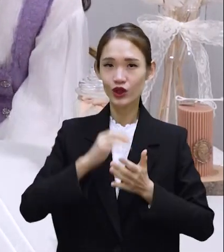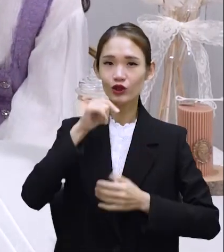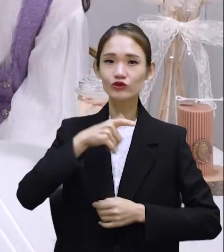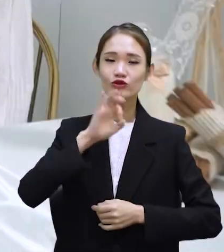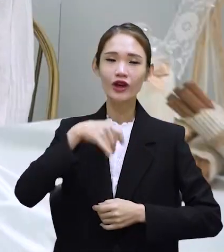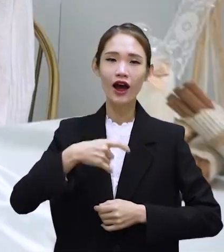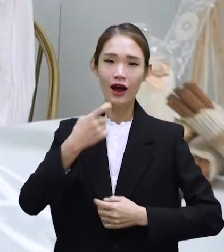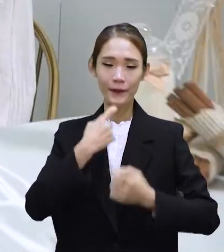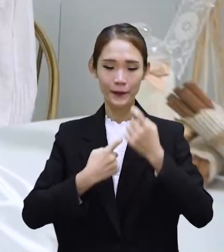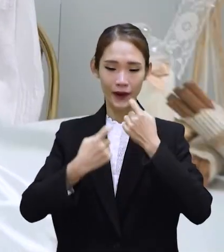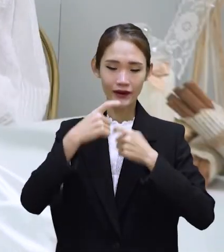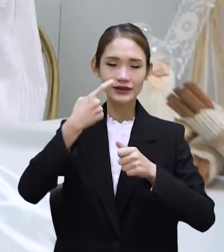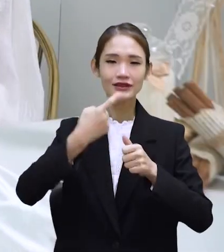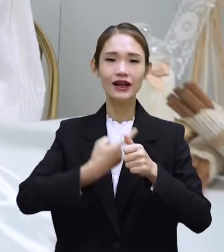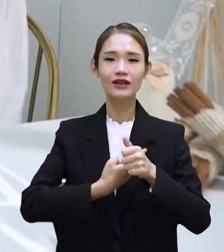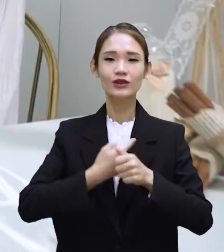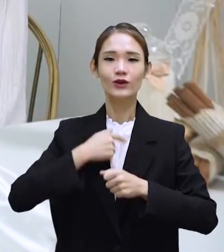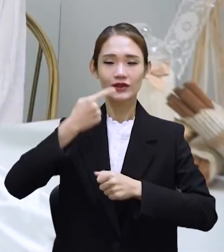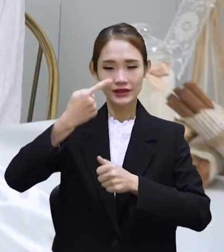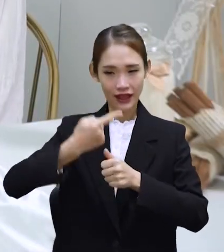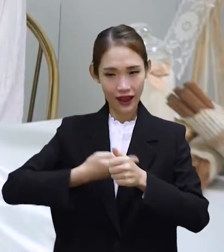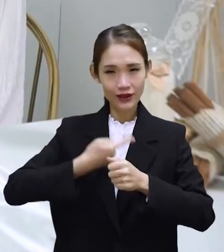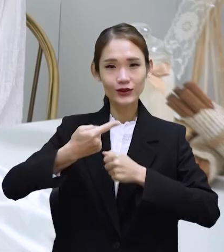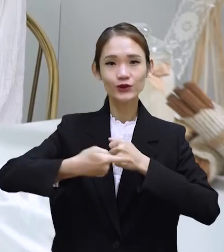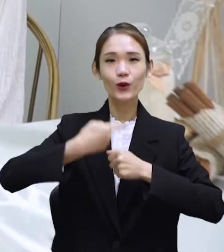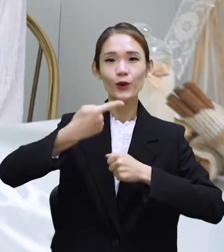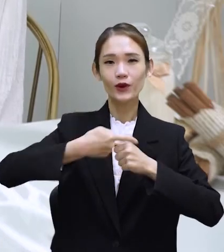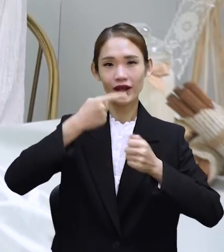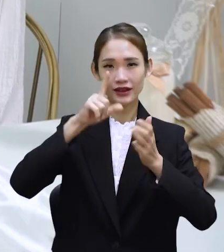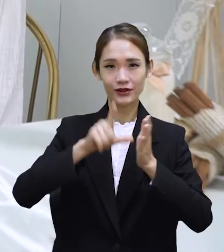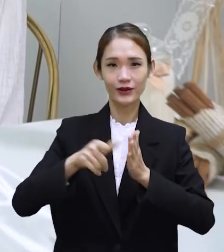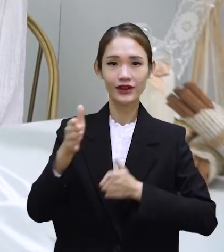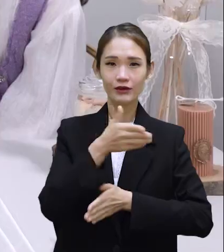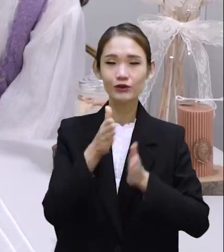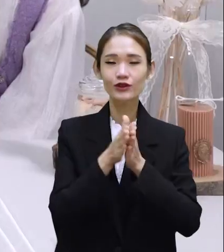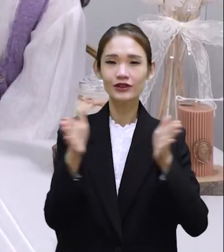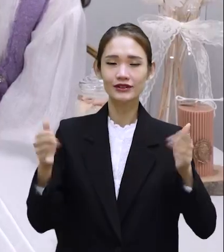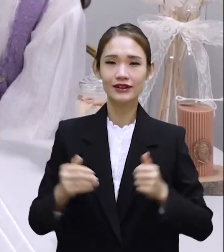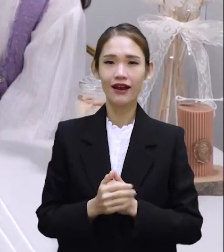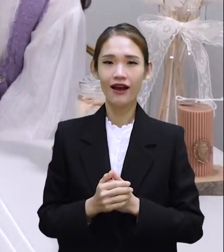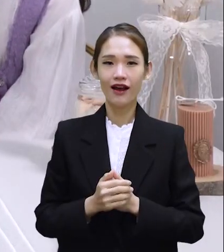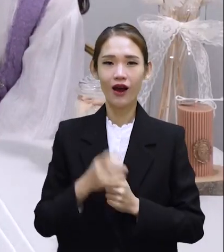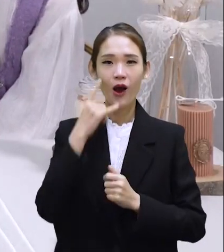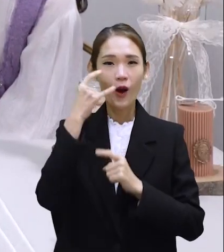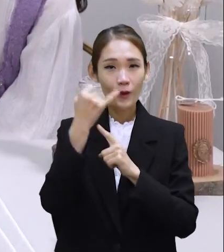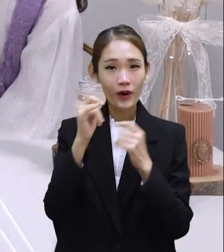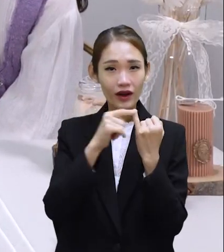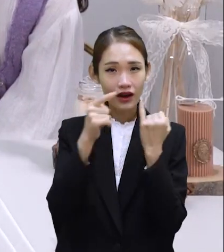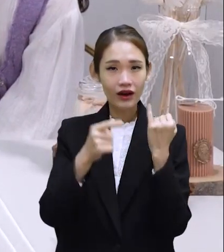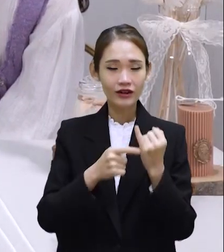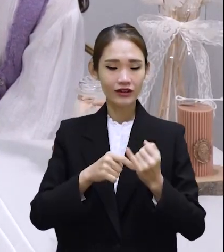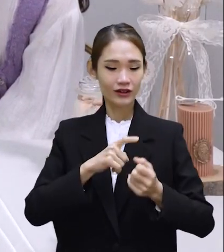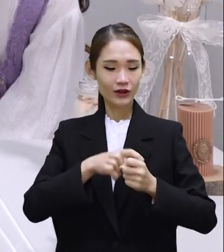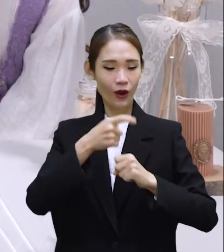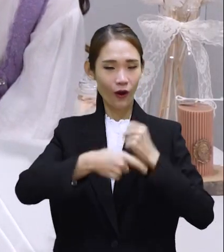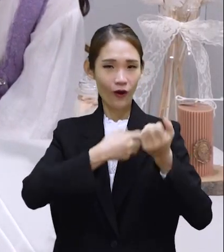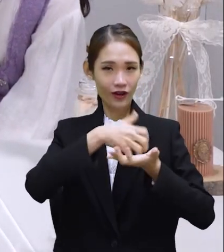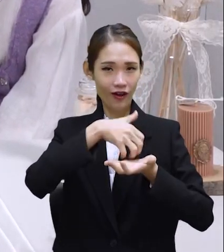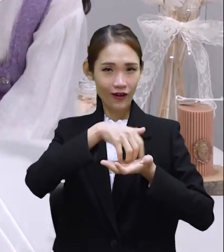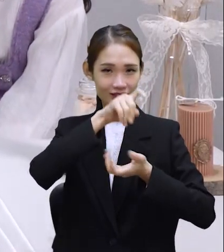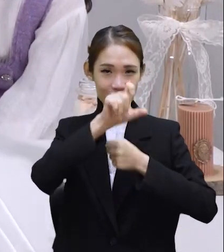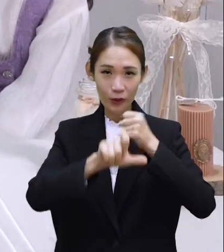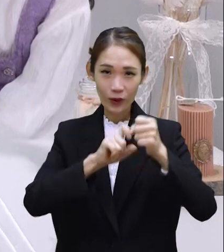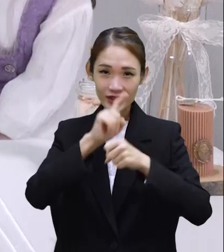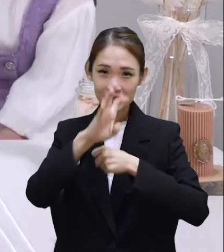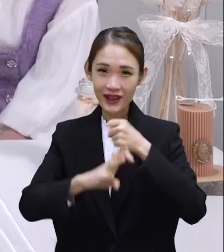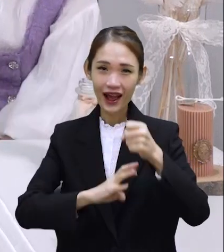많이 접해서 서도 자연스럽게 초등학교 1학년 때부터 시작하게 되요 뭐 그럼 5 551 회 수 경력 거의 15년 차 된거